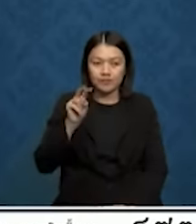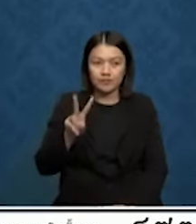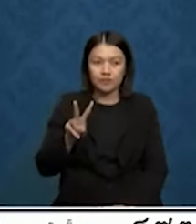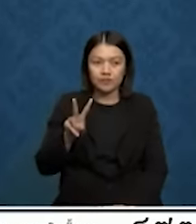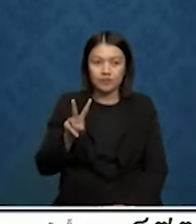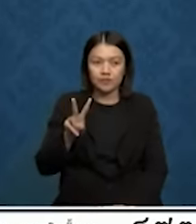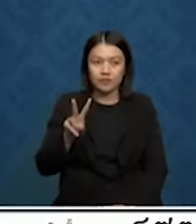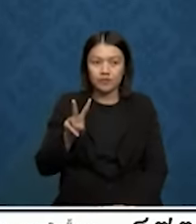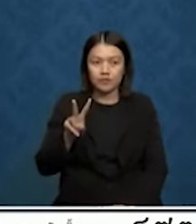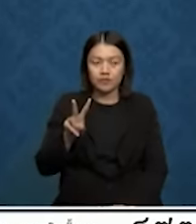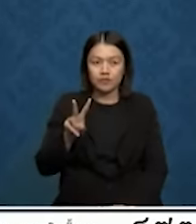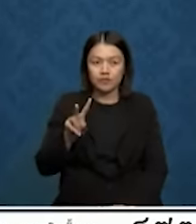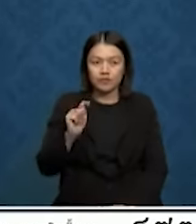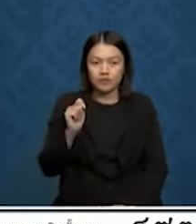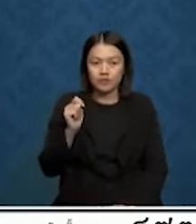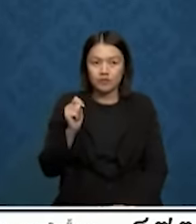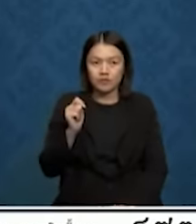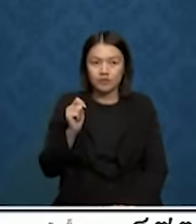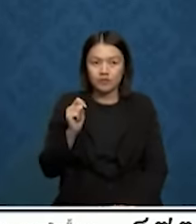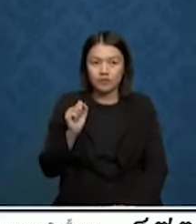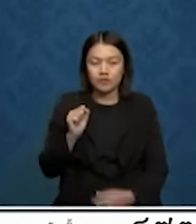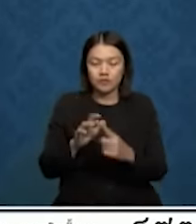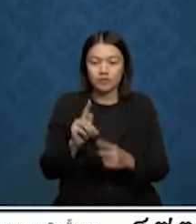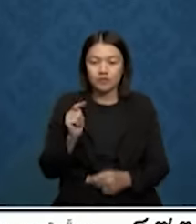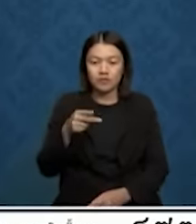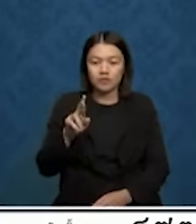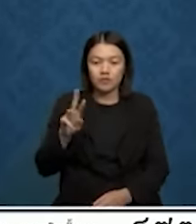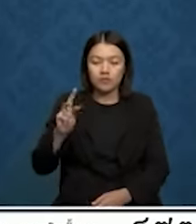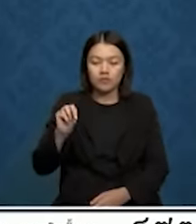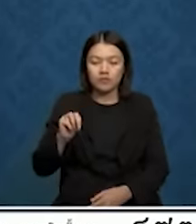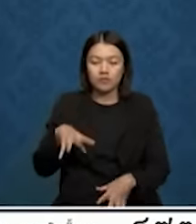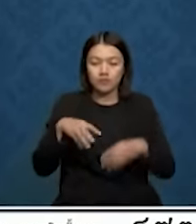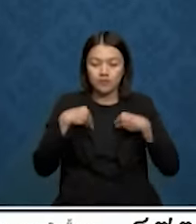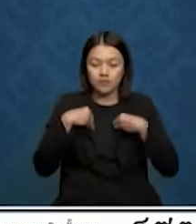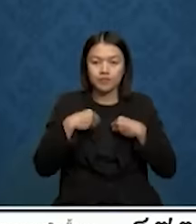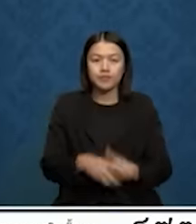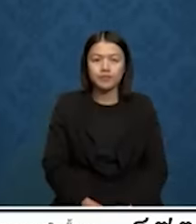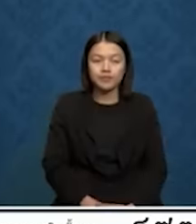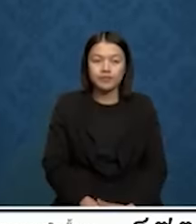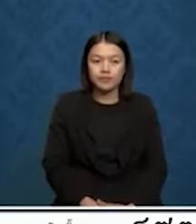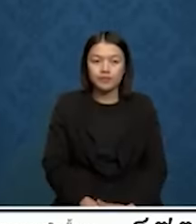432นายสุธรรมแสงประทุม เห็นชอบครับ